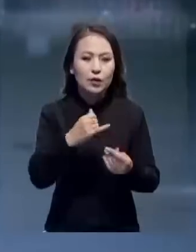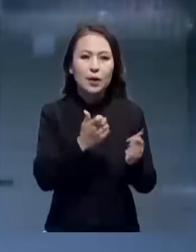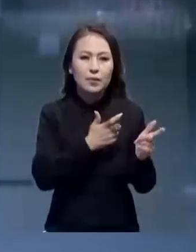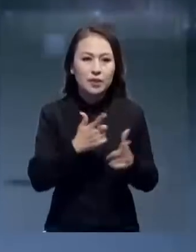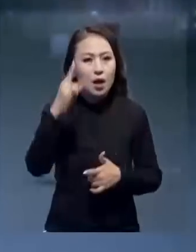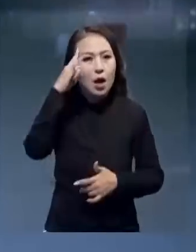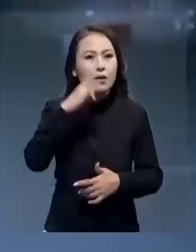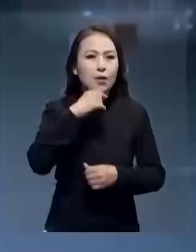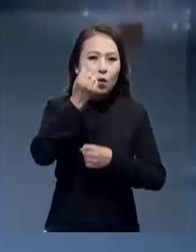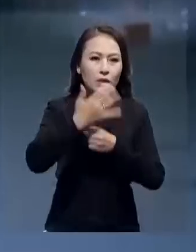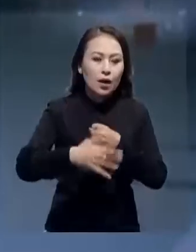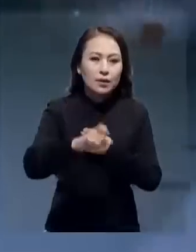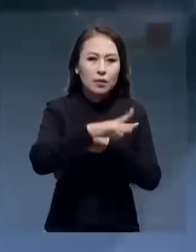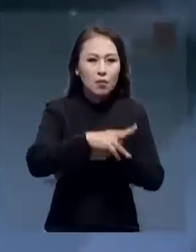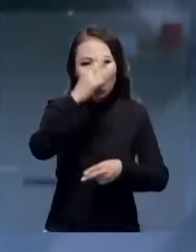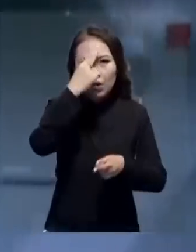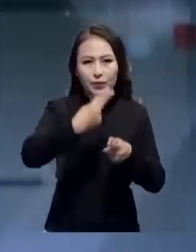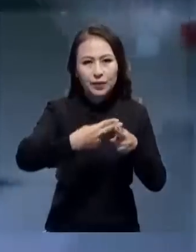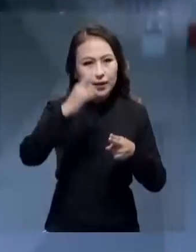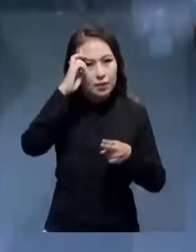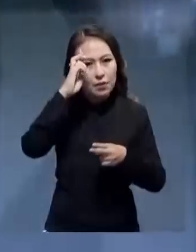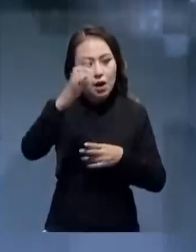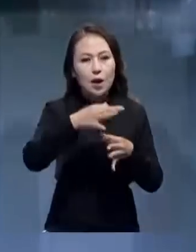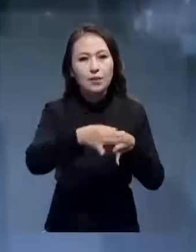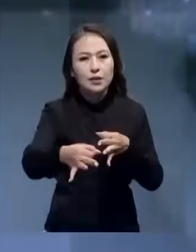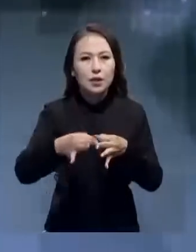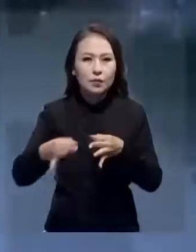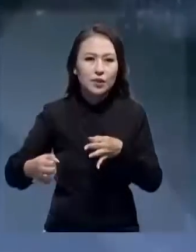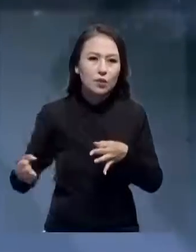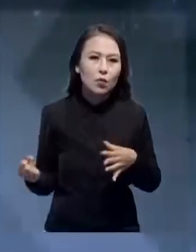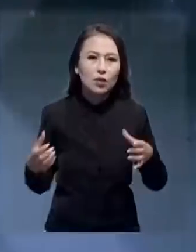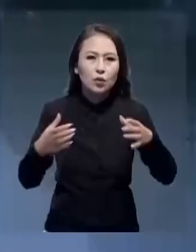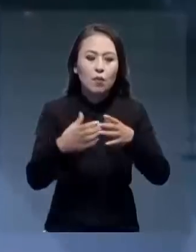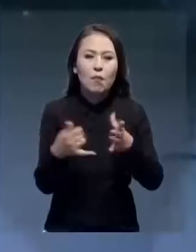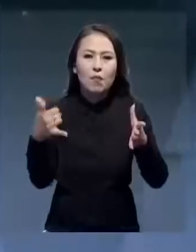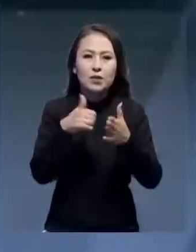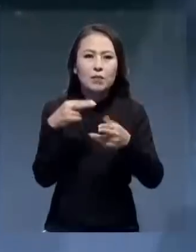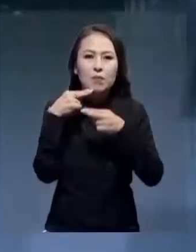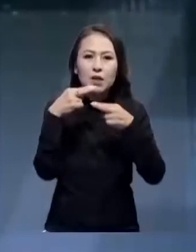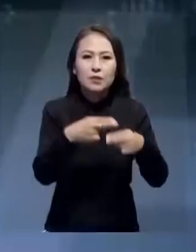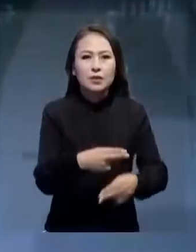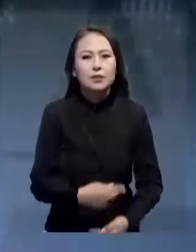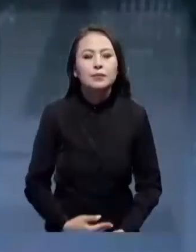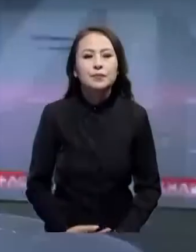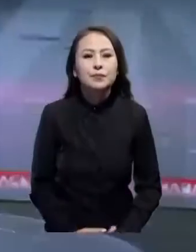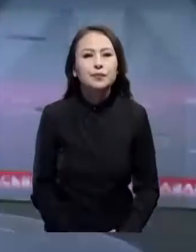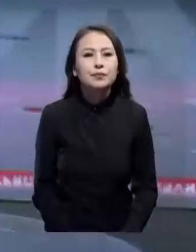buğan dayınbız. Qazaqstan Ortalıq Aziyadağı bawırlas memlekettermen aymaqtıq äriptestik ornatuğa basa män